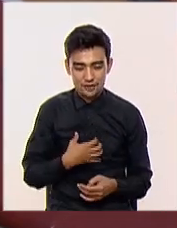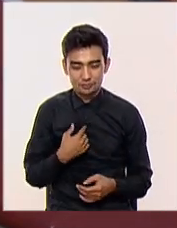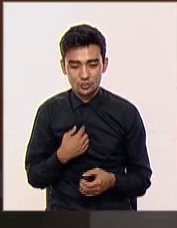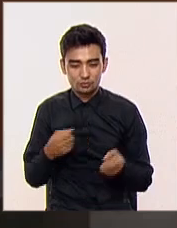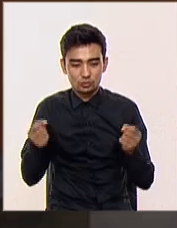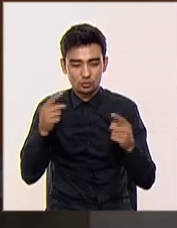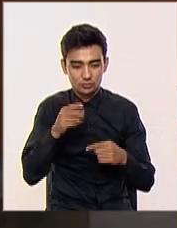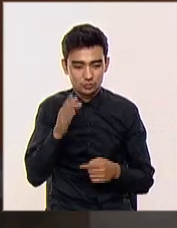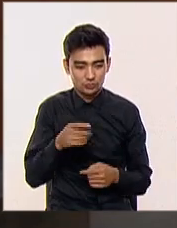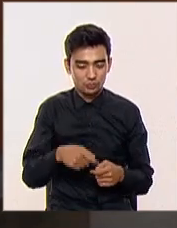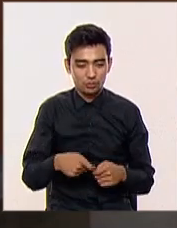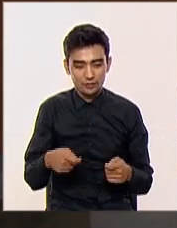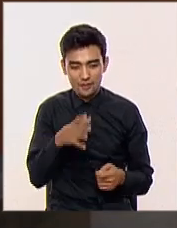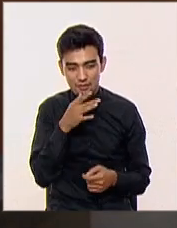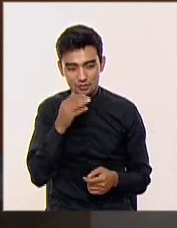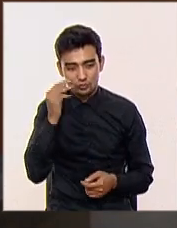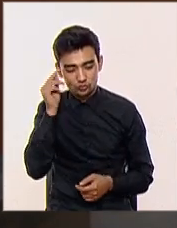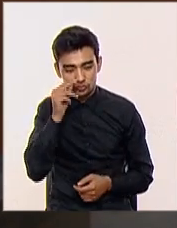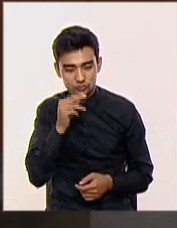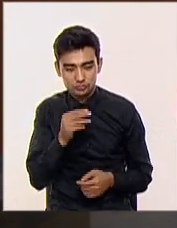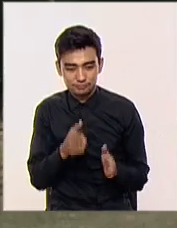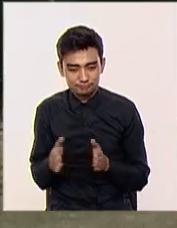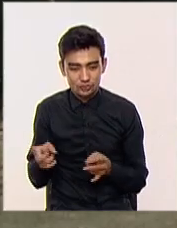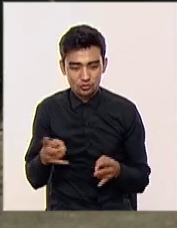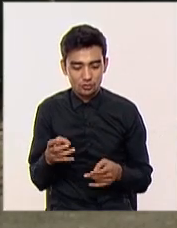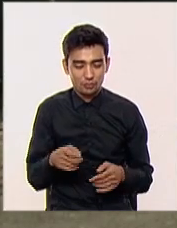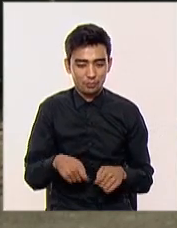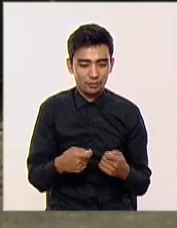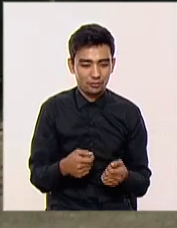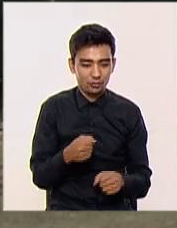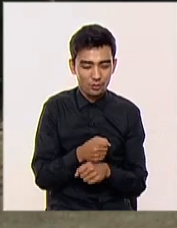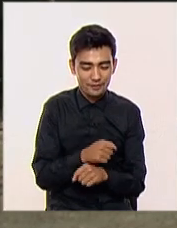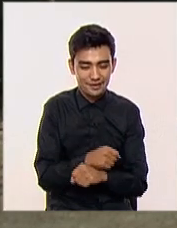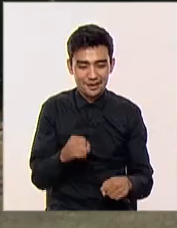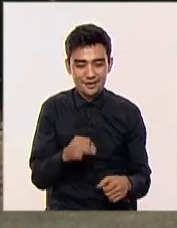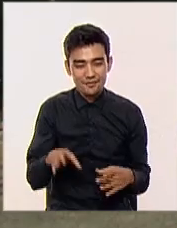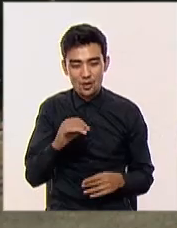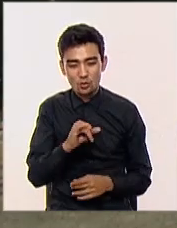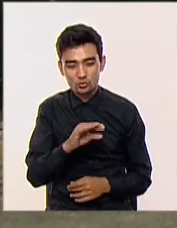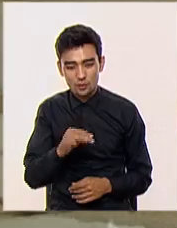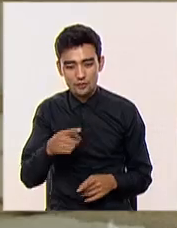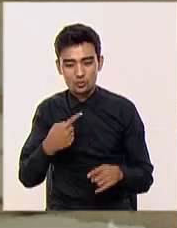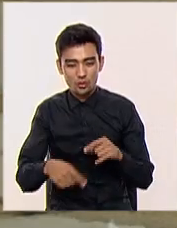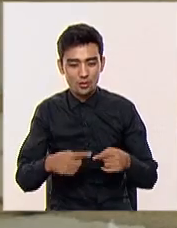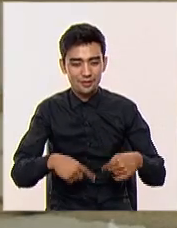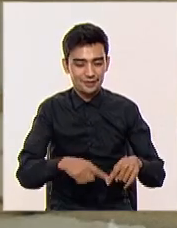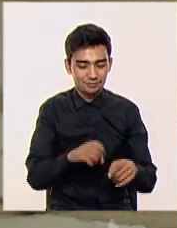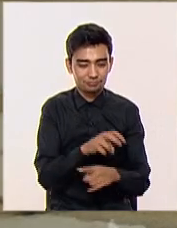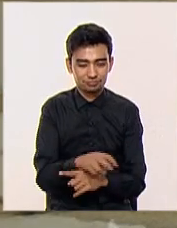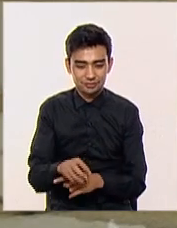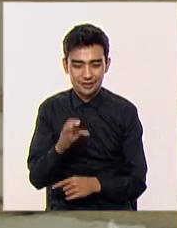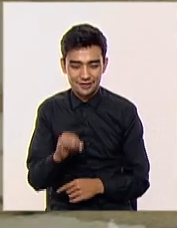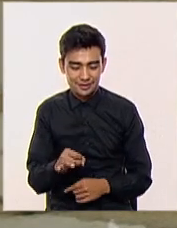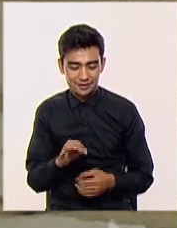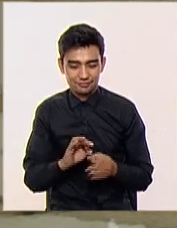по недопущению срыва учебного процесса. Для обучения созданы все условия на базе других организаций и опровергли